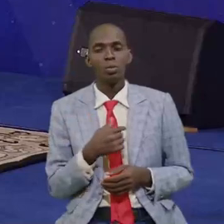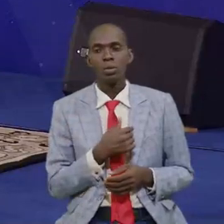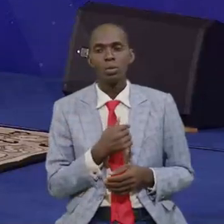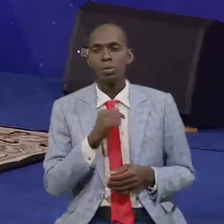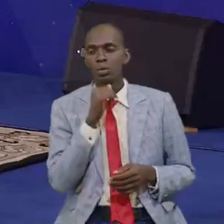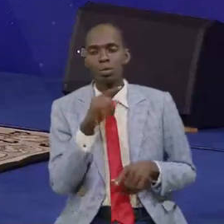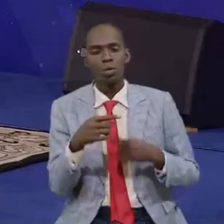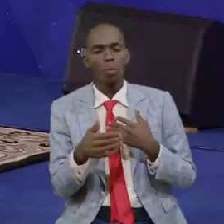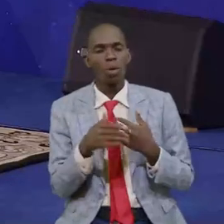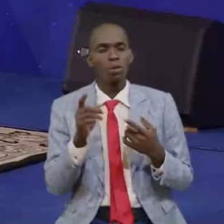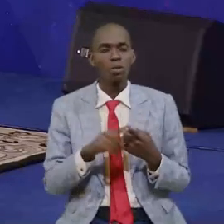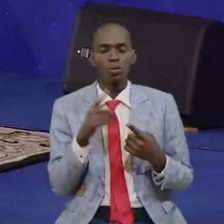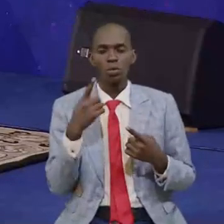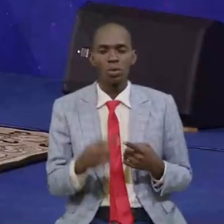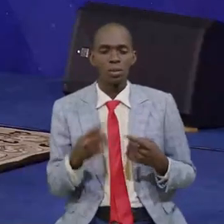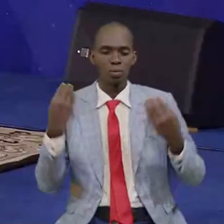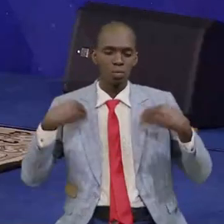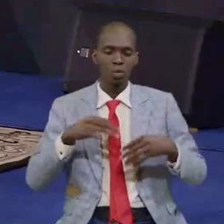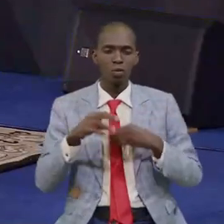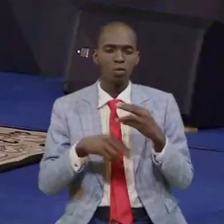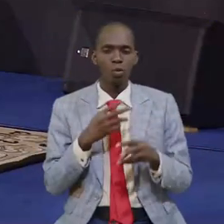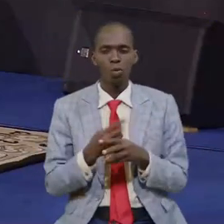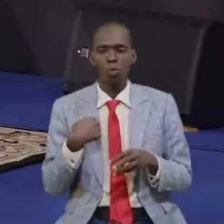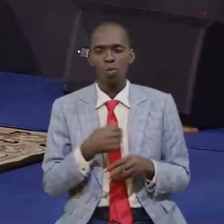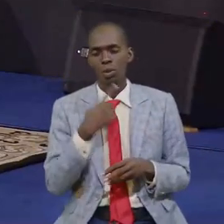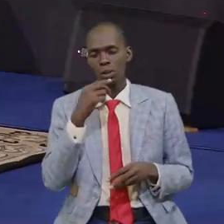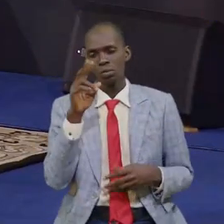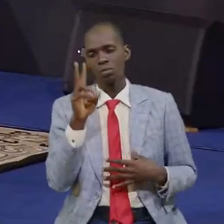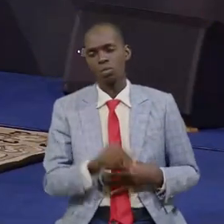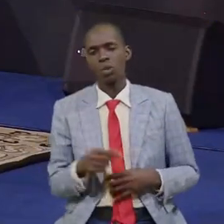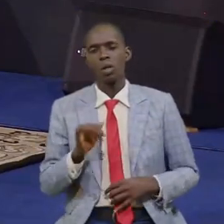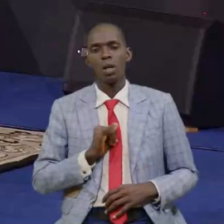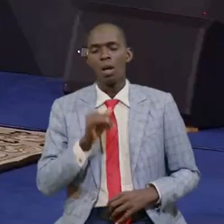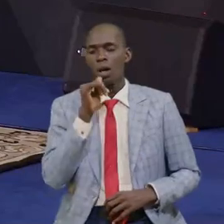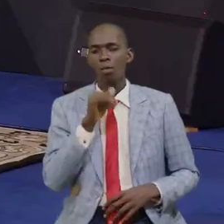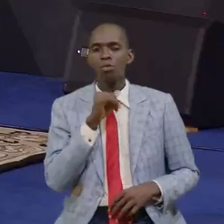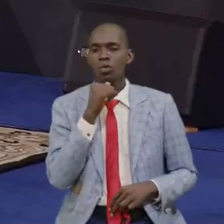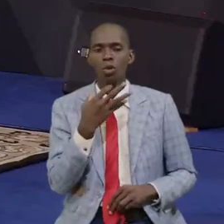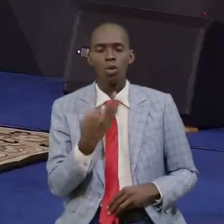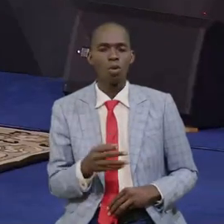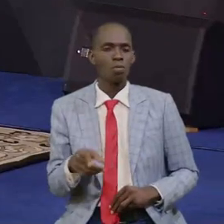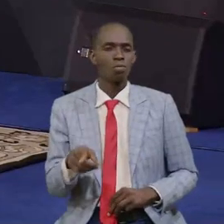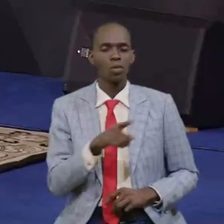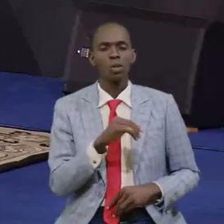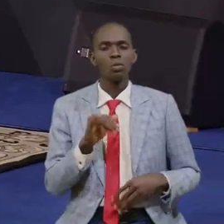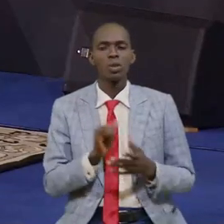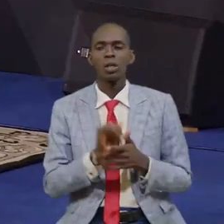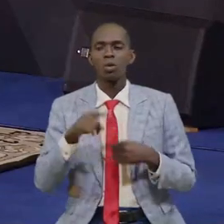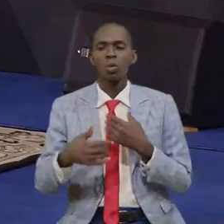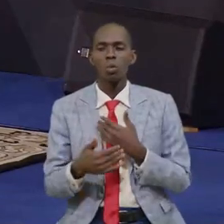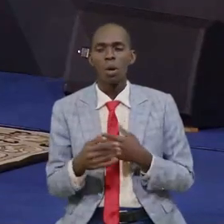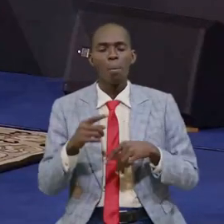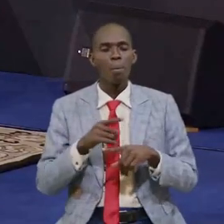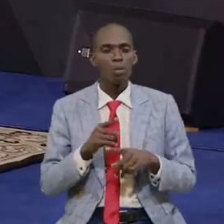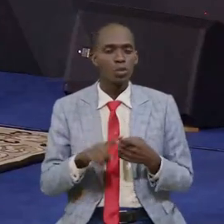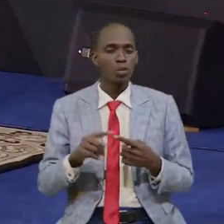ramène à la souillure du monde. Tu dis non, je ne fais pas partie de ceux qui se retirent pour se perdre. Mais